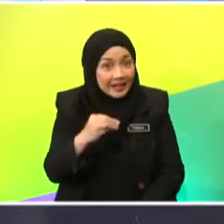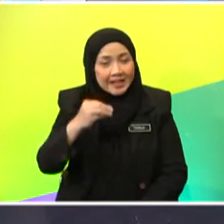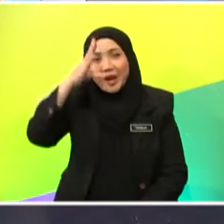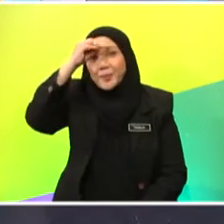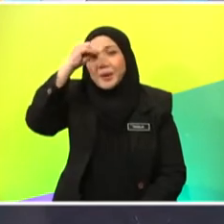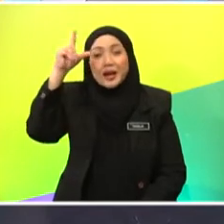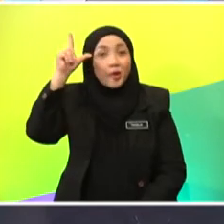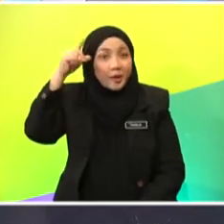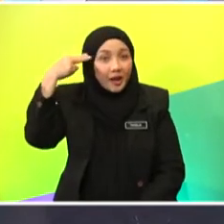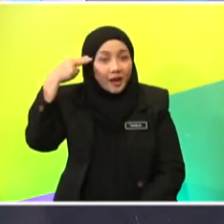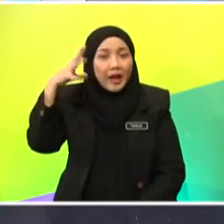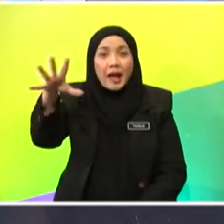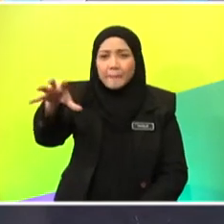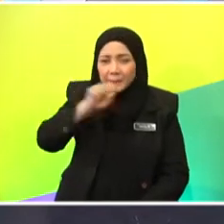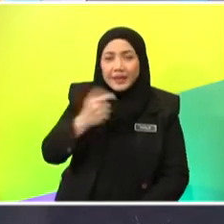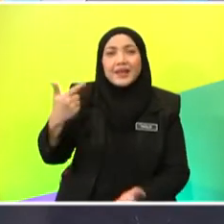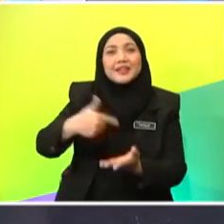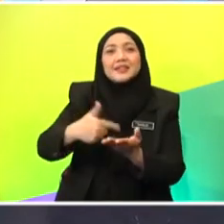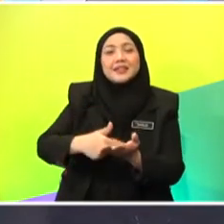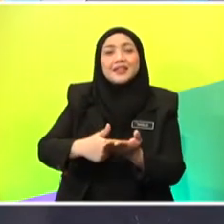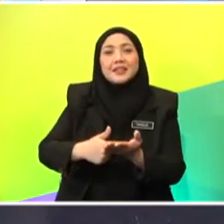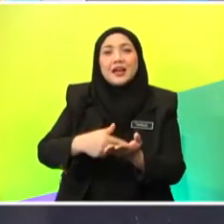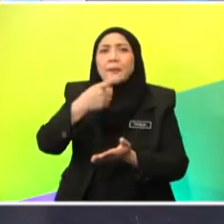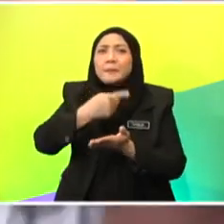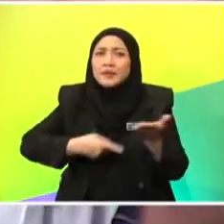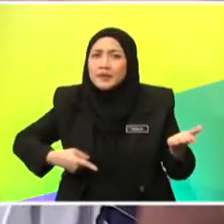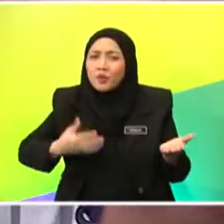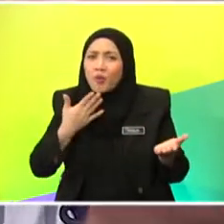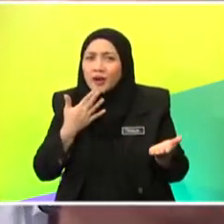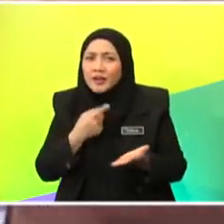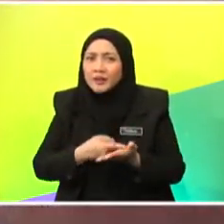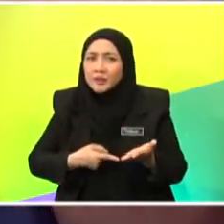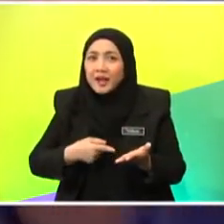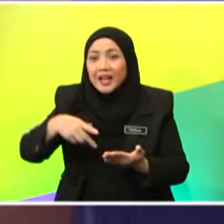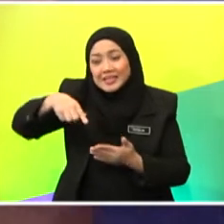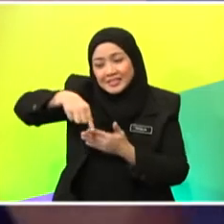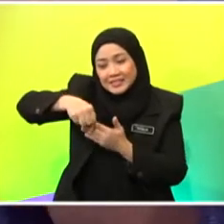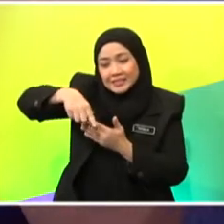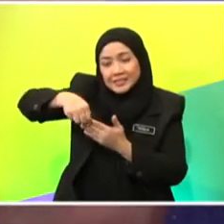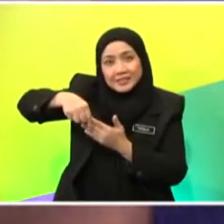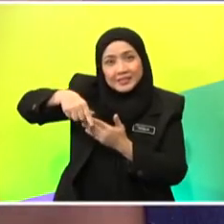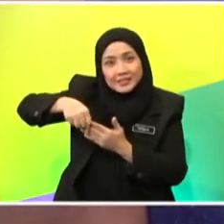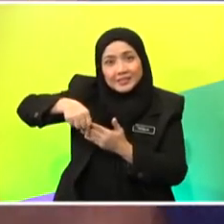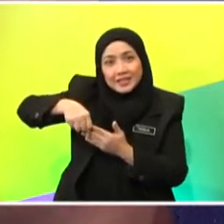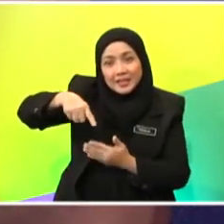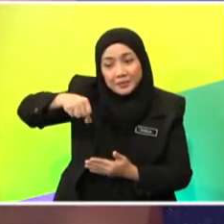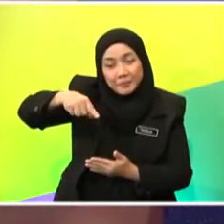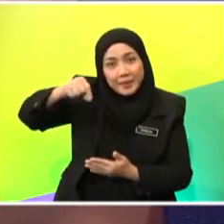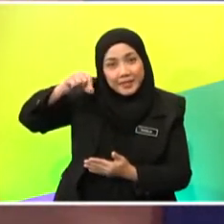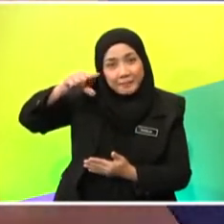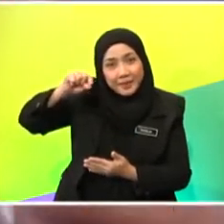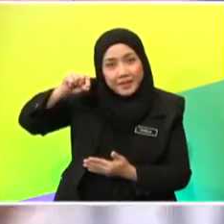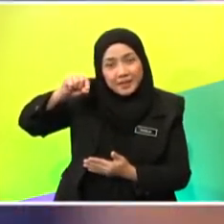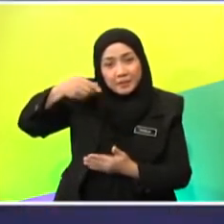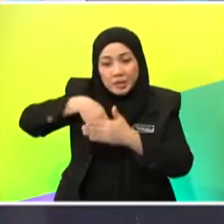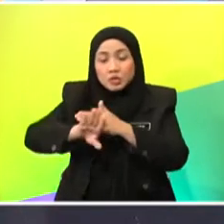ya nih oke Yani penyepit betul BCG Oke penyakit banyak sini Wales